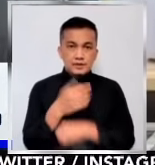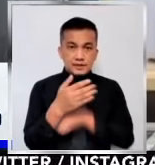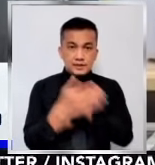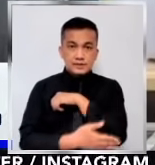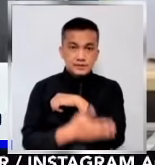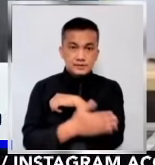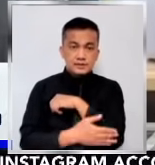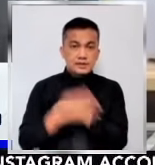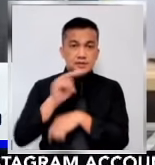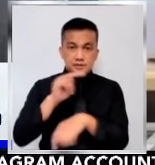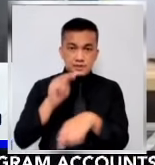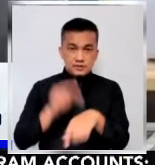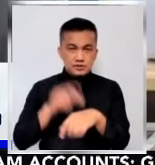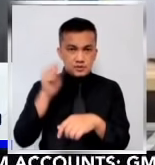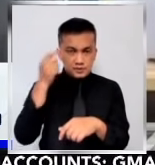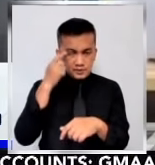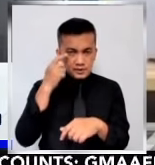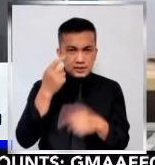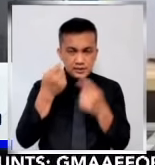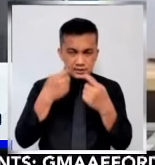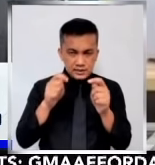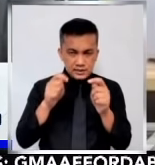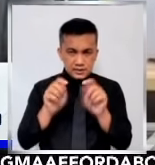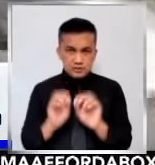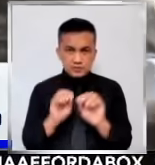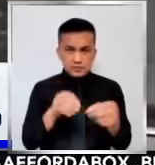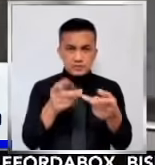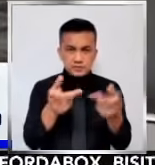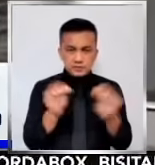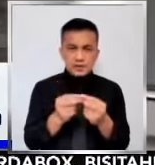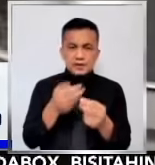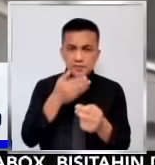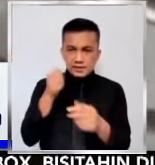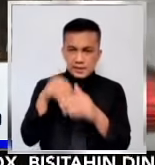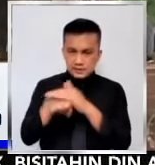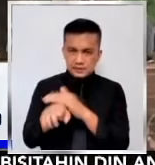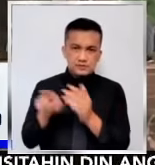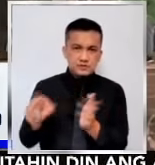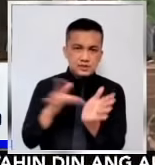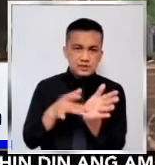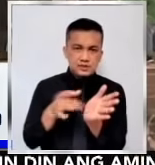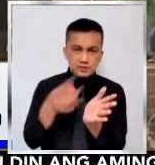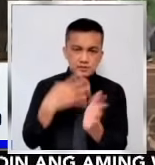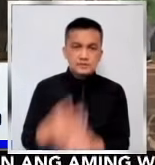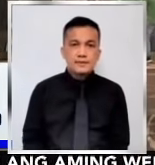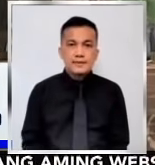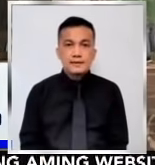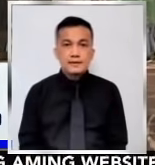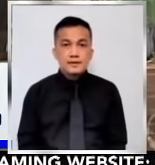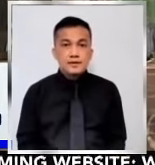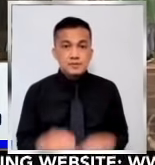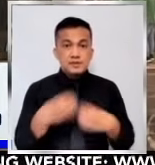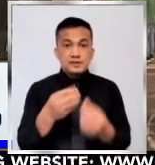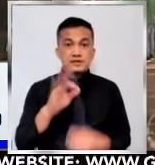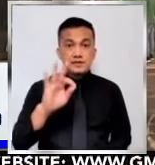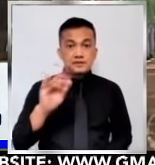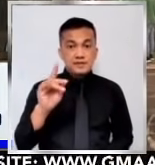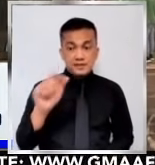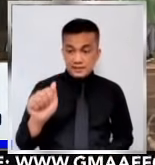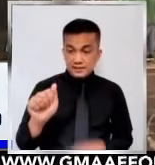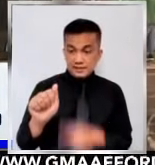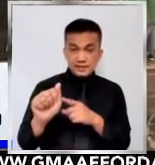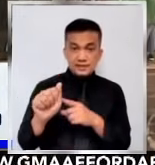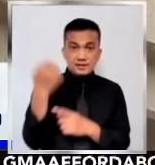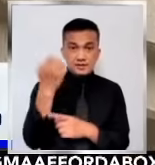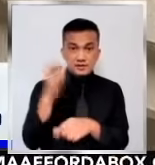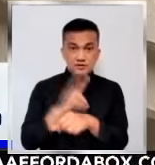to position to have better access to this drug. Binigyan na rin daw ng Food and Drug Administration ng Emergency Use Authorization